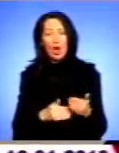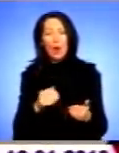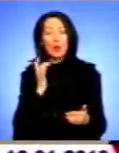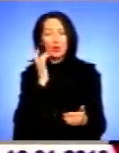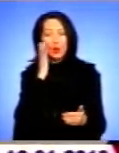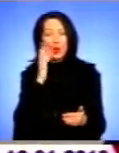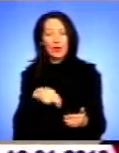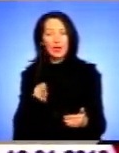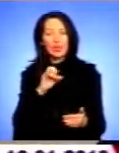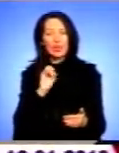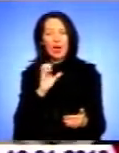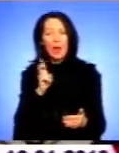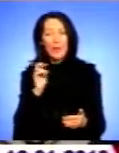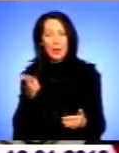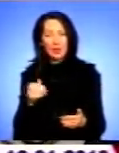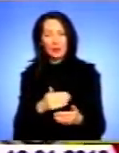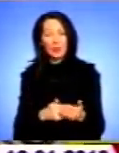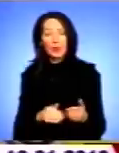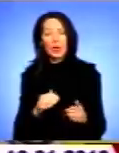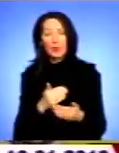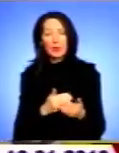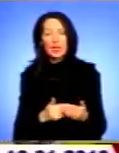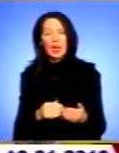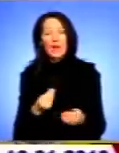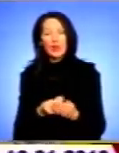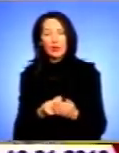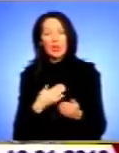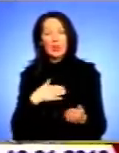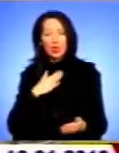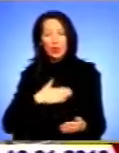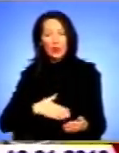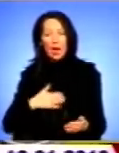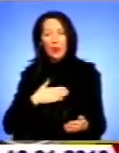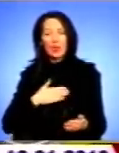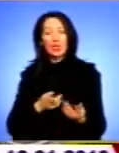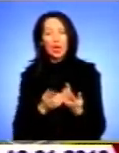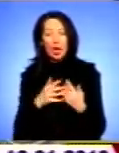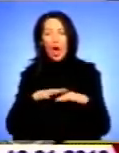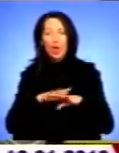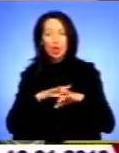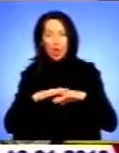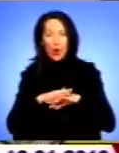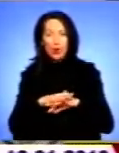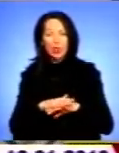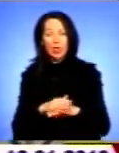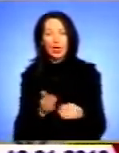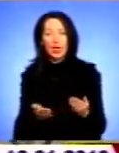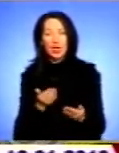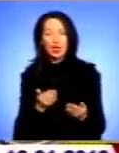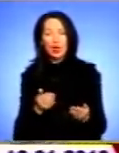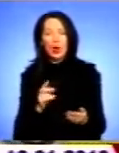статті харчування нас задовільняє. Проте, по наших розрахунках, якщо, скажімо, там